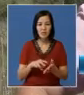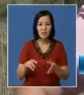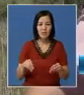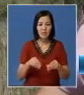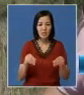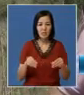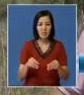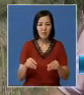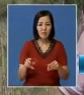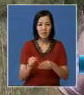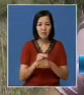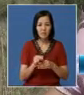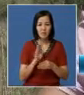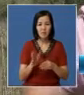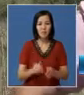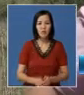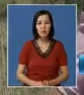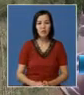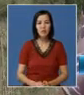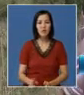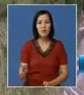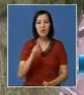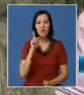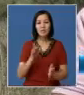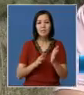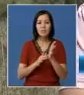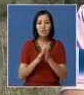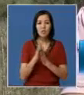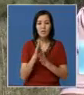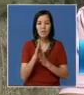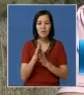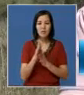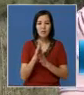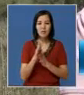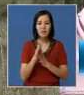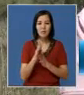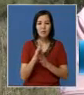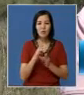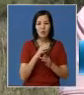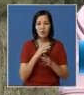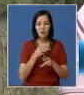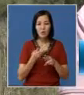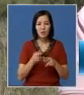Балқаш көлінің жағасы түгел жаңағы жасыл желек болып есептеледі ғой жаңағы. Сол жерде негізгі шығатын